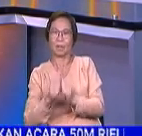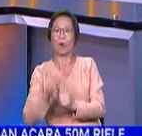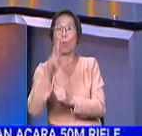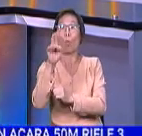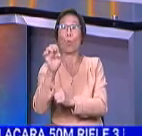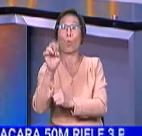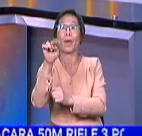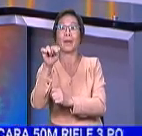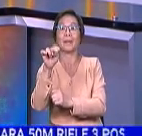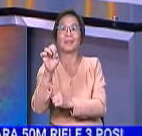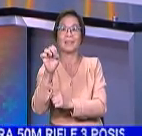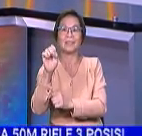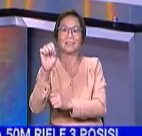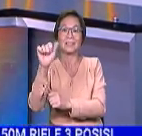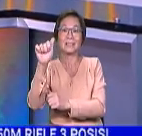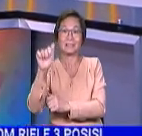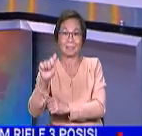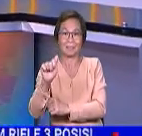wanita